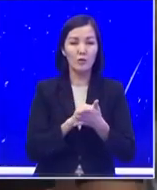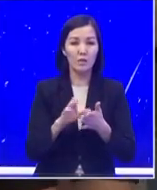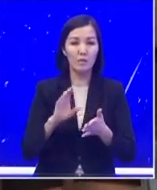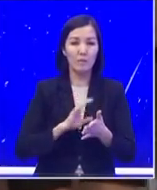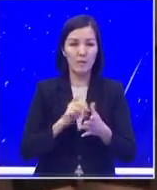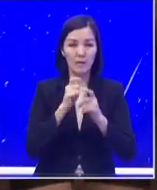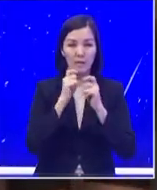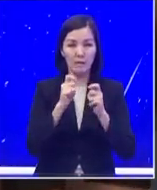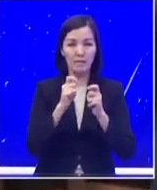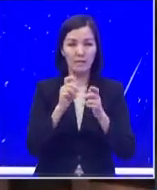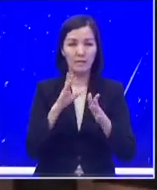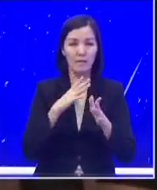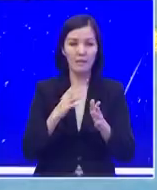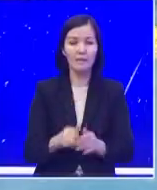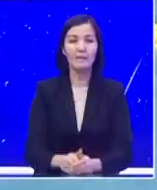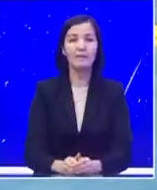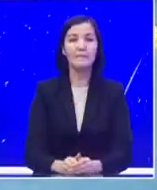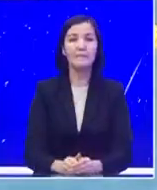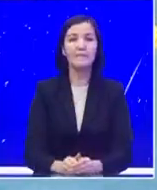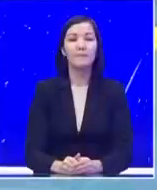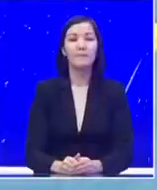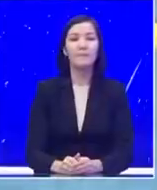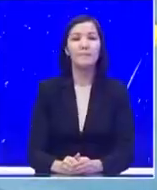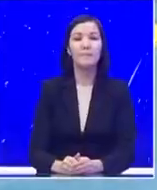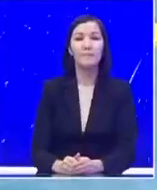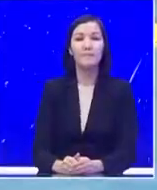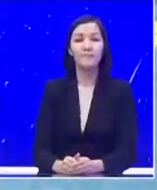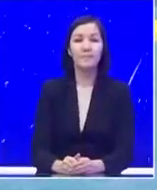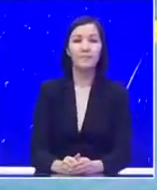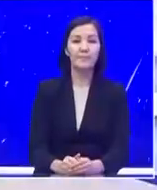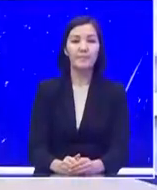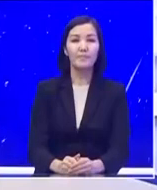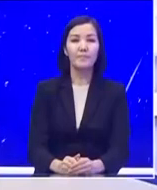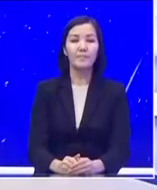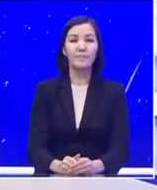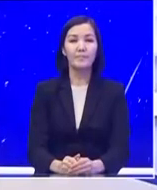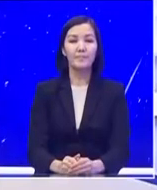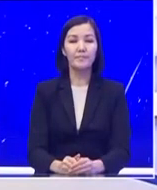табыс етілді. Амина Құдайберген, Абылай Құттықбай, Жетісу арнасы.